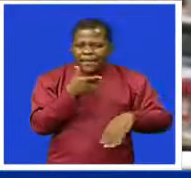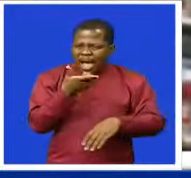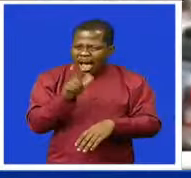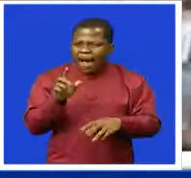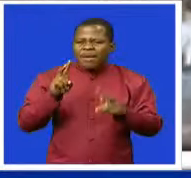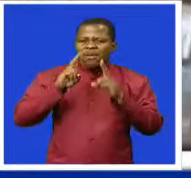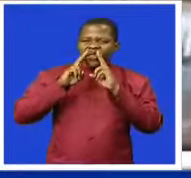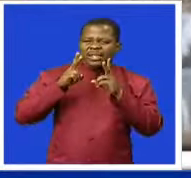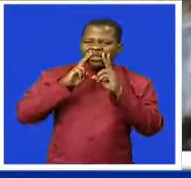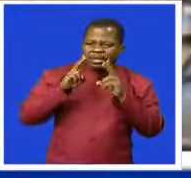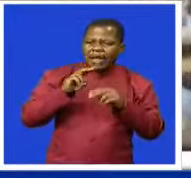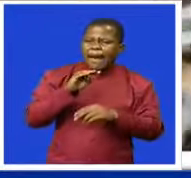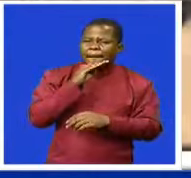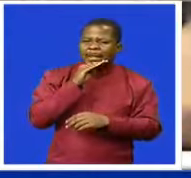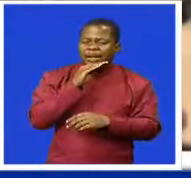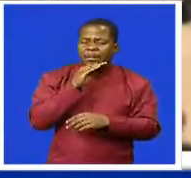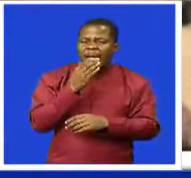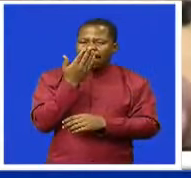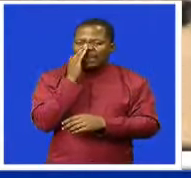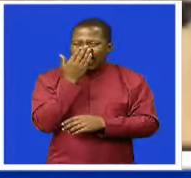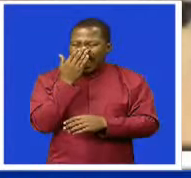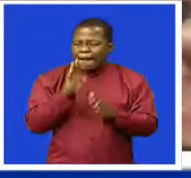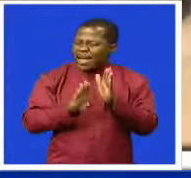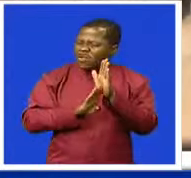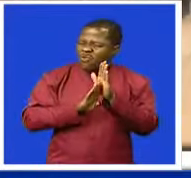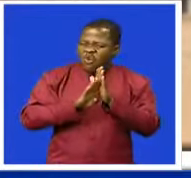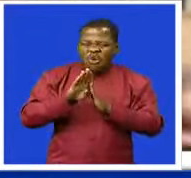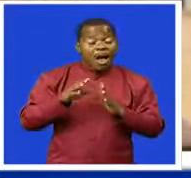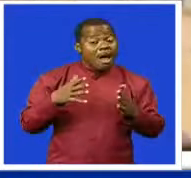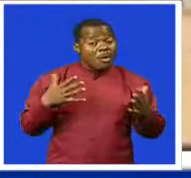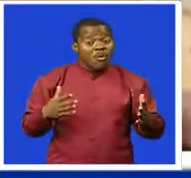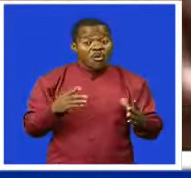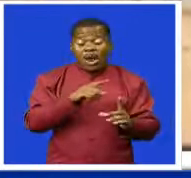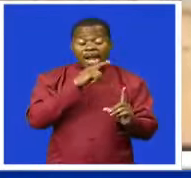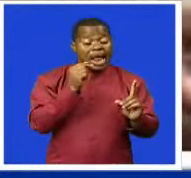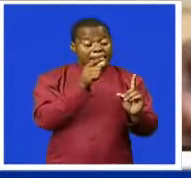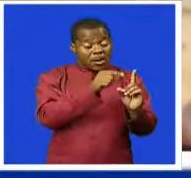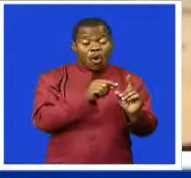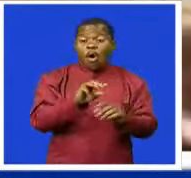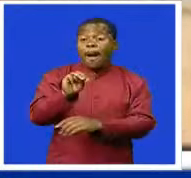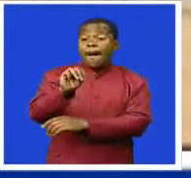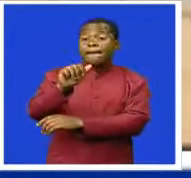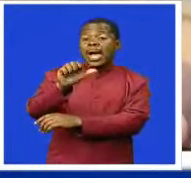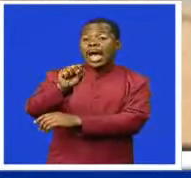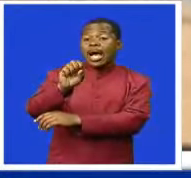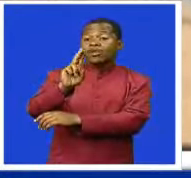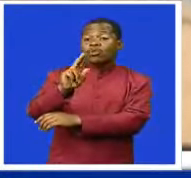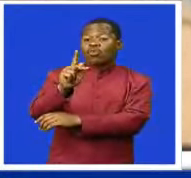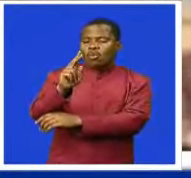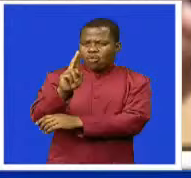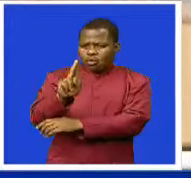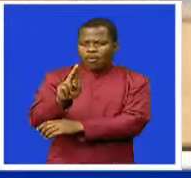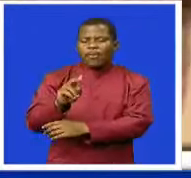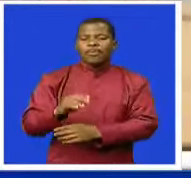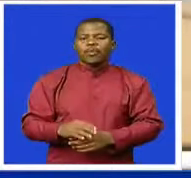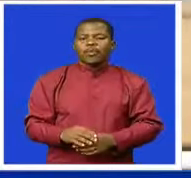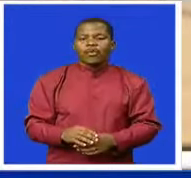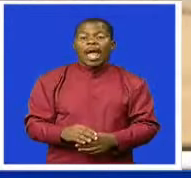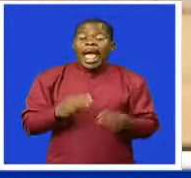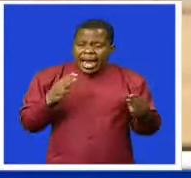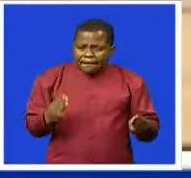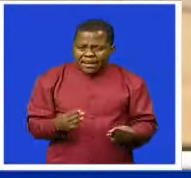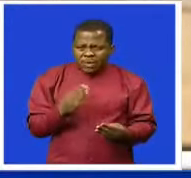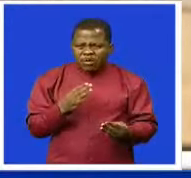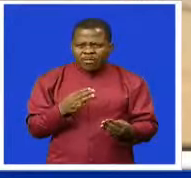kufundziswa lesive eluve. Tu labantu badla noma ngayile bayithandza ukakhulu kunetshwala njoba sebhulu wetshwala. Abakhoni ke